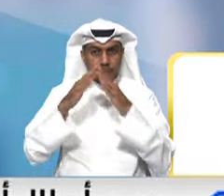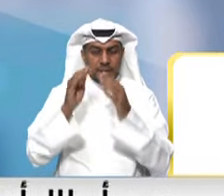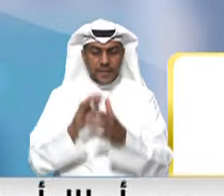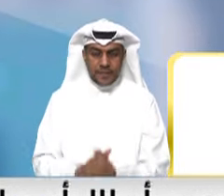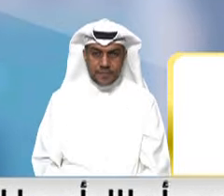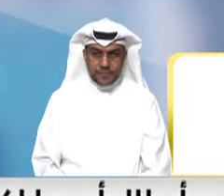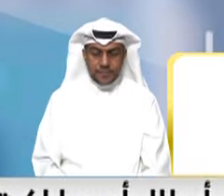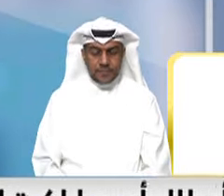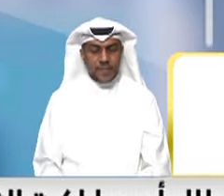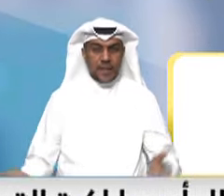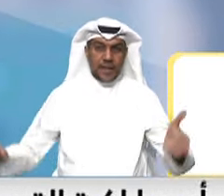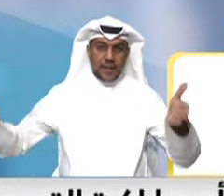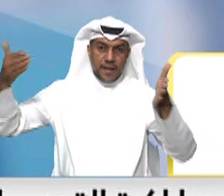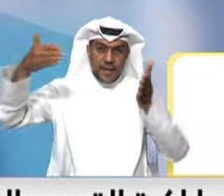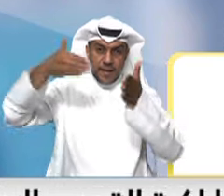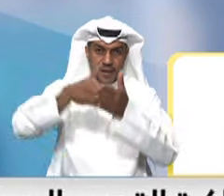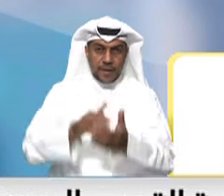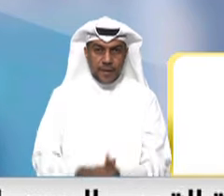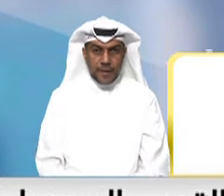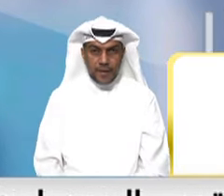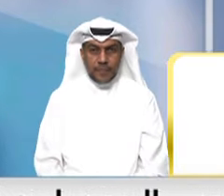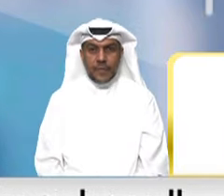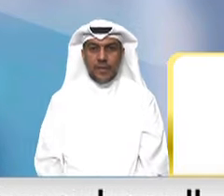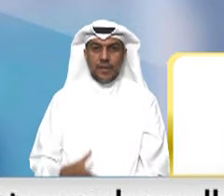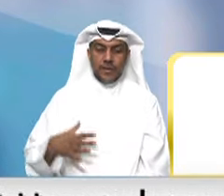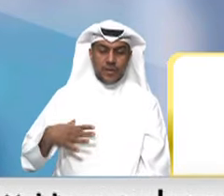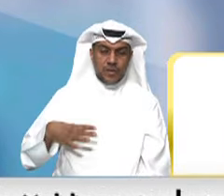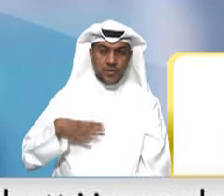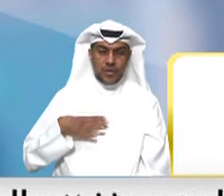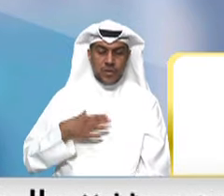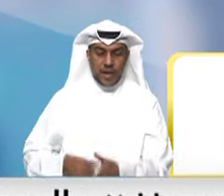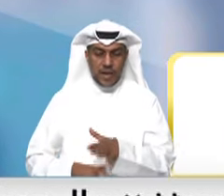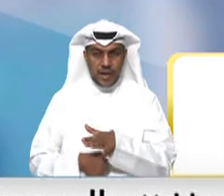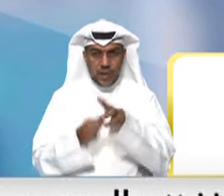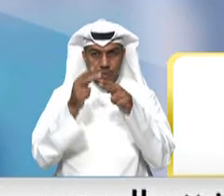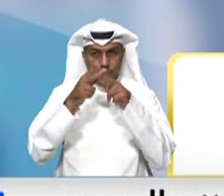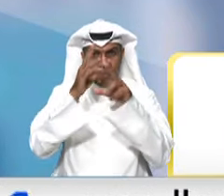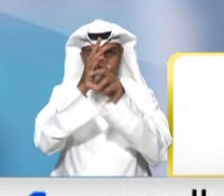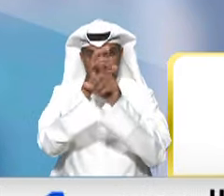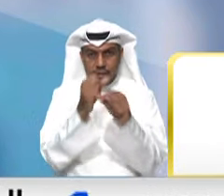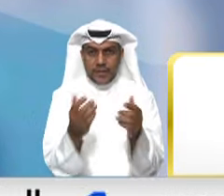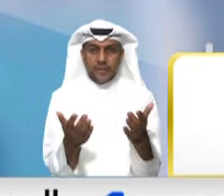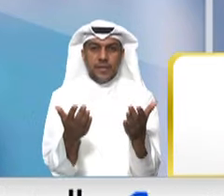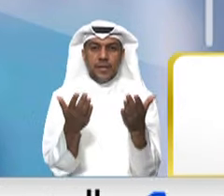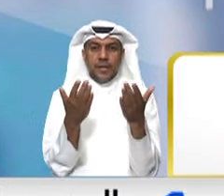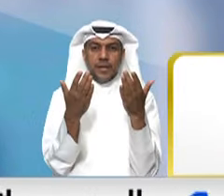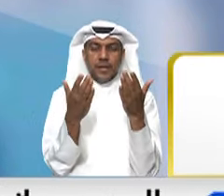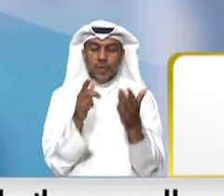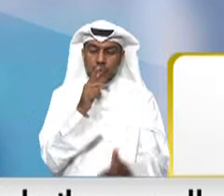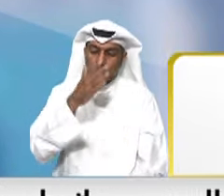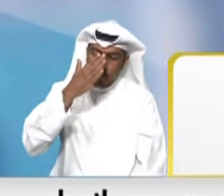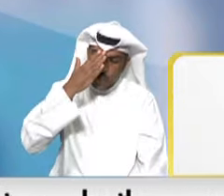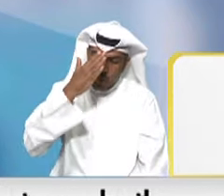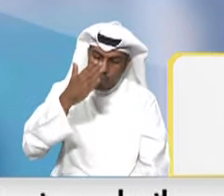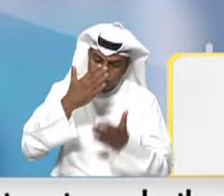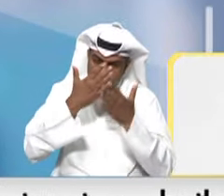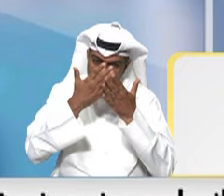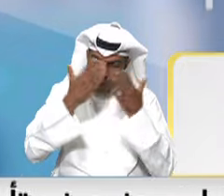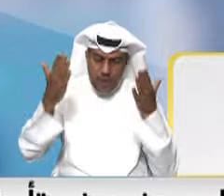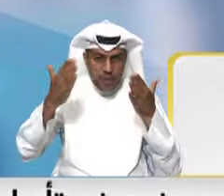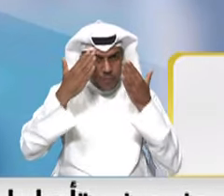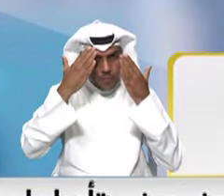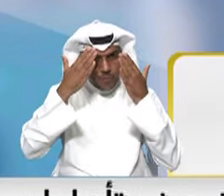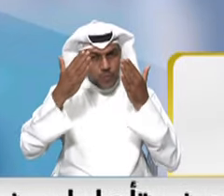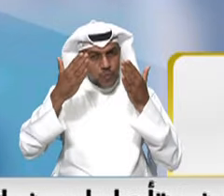وفي ختام الزيارة عبر صاحب السمو الشيخ مشعل الأحمد الجابر الصباح عن وافر شكره وتقديره